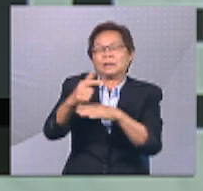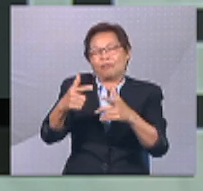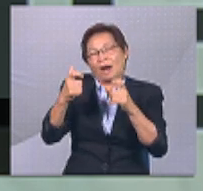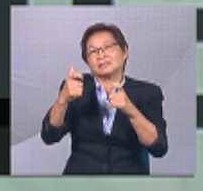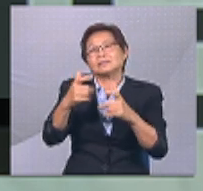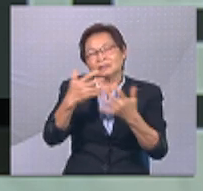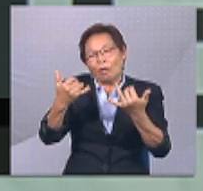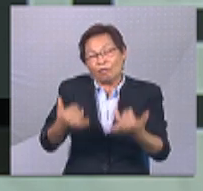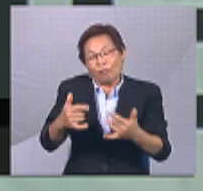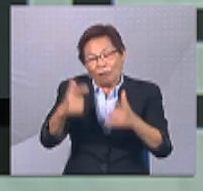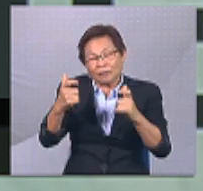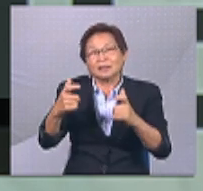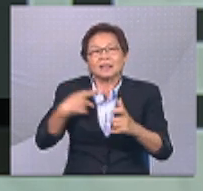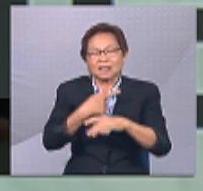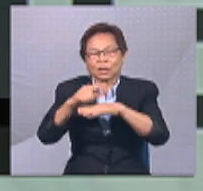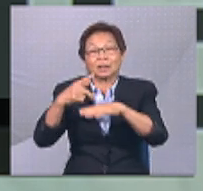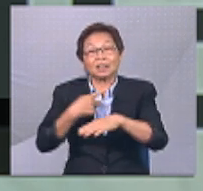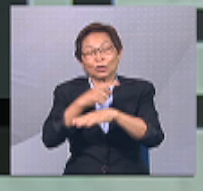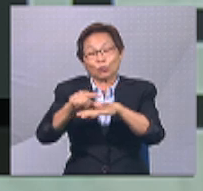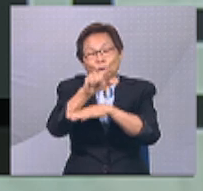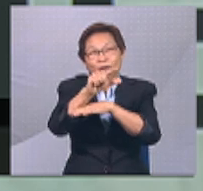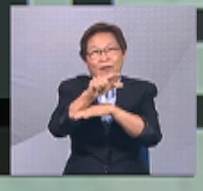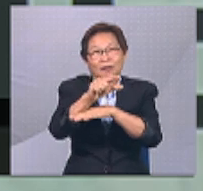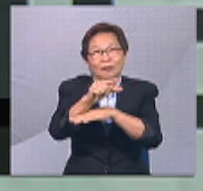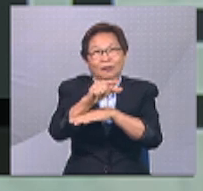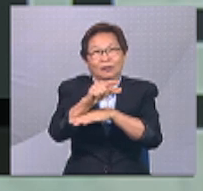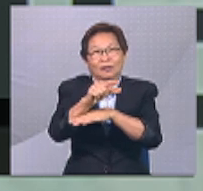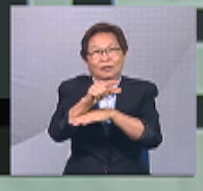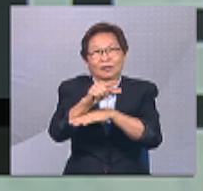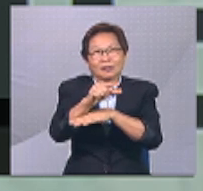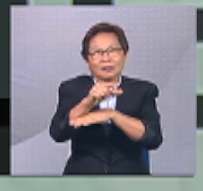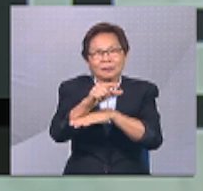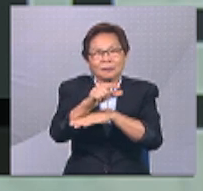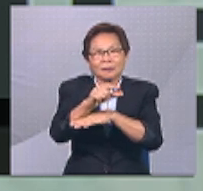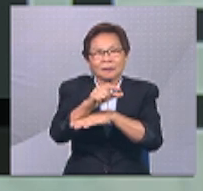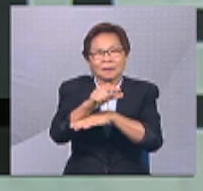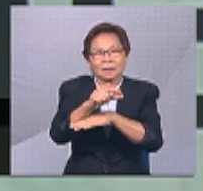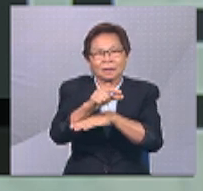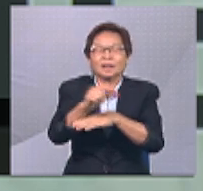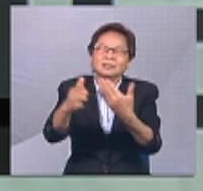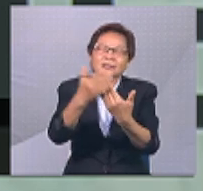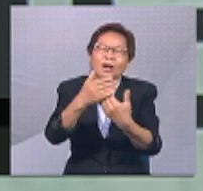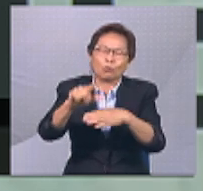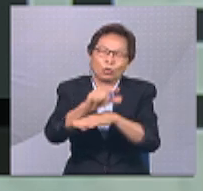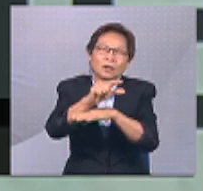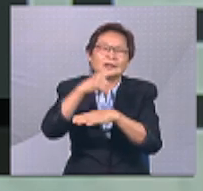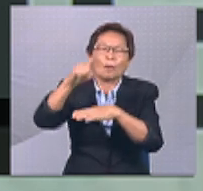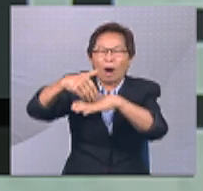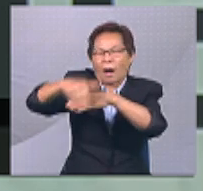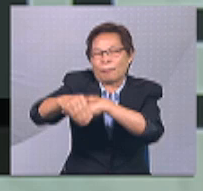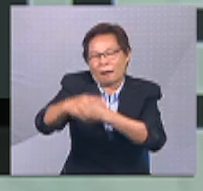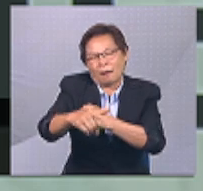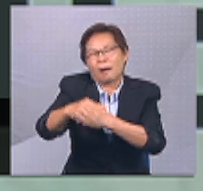dia dapat kita gunakan di bedside lah itu, ataupun yang mudah kita gunakan, tak payah hantar ke